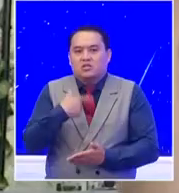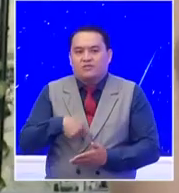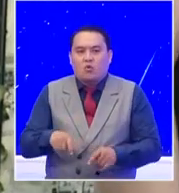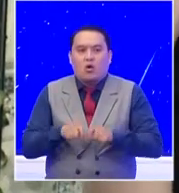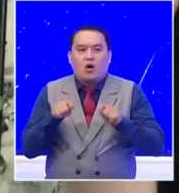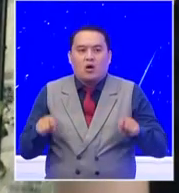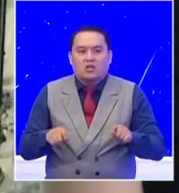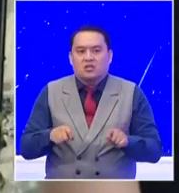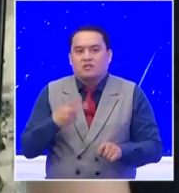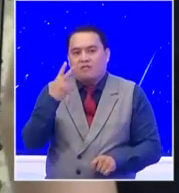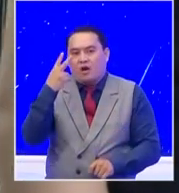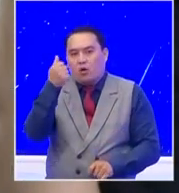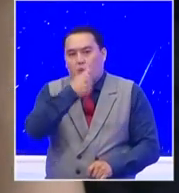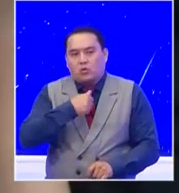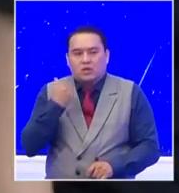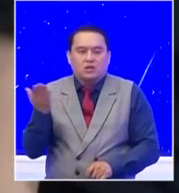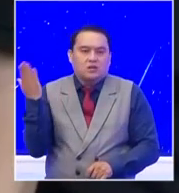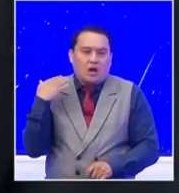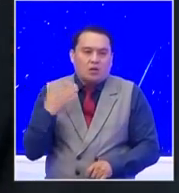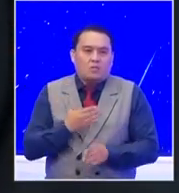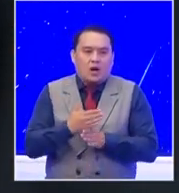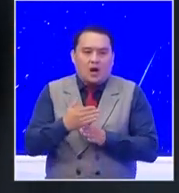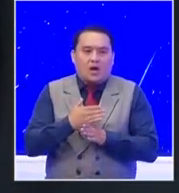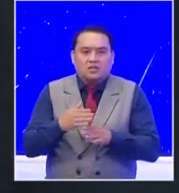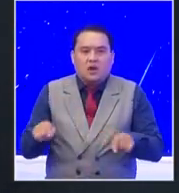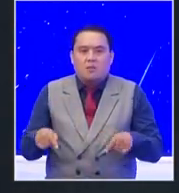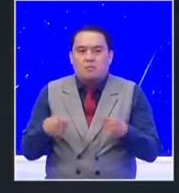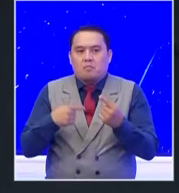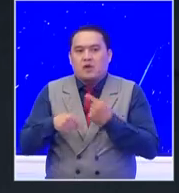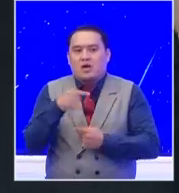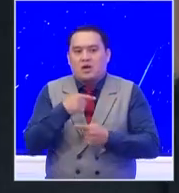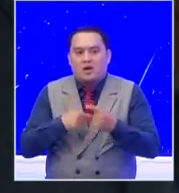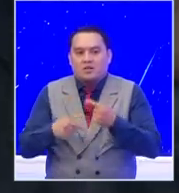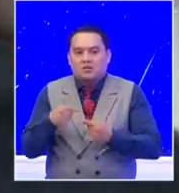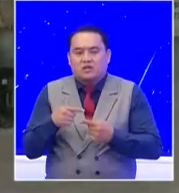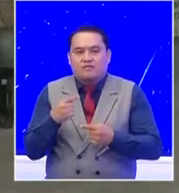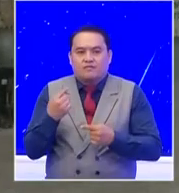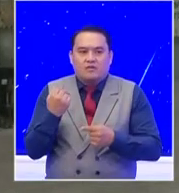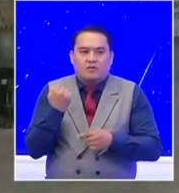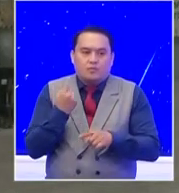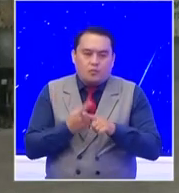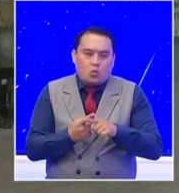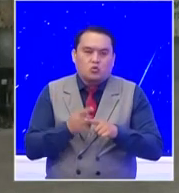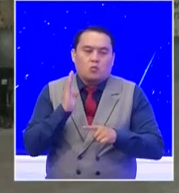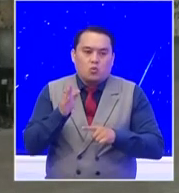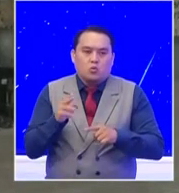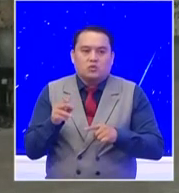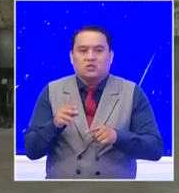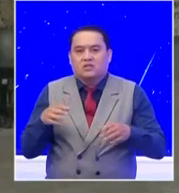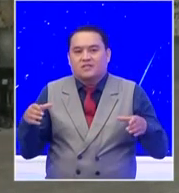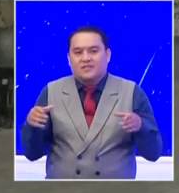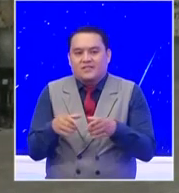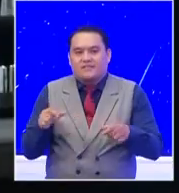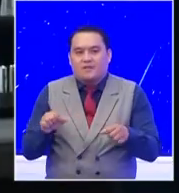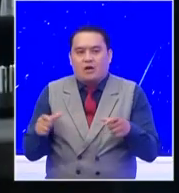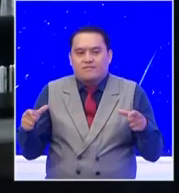стартаповец открыл буквально 2 года назад. Дела понемногу шли, и предприниматель рассчитывал наконец-то выйти в плюс. Но коррективы внес коронавирус.